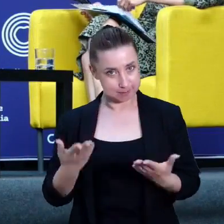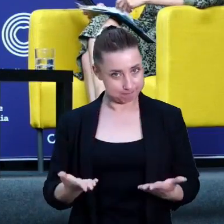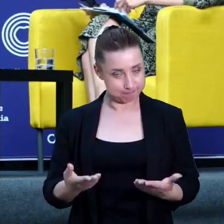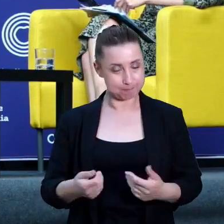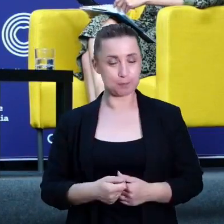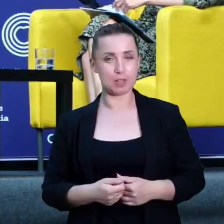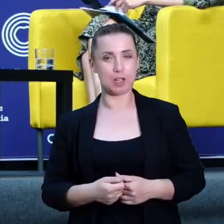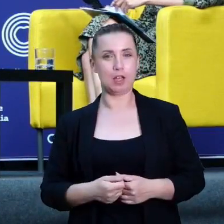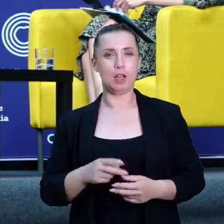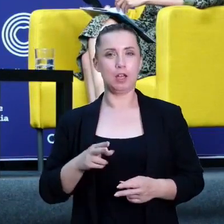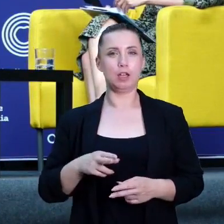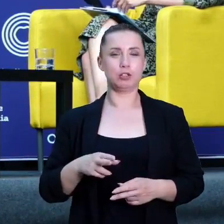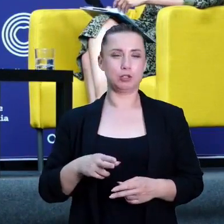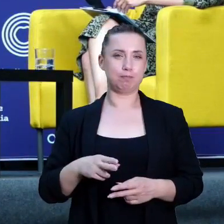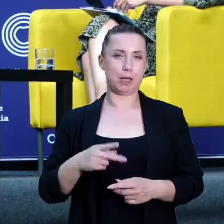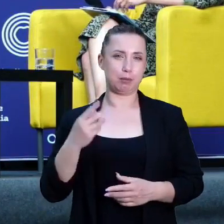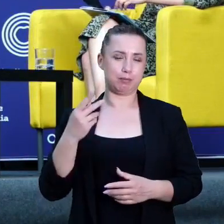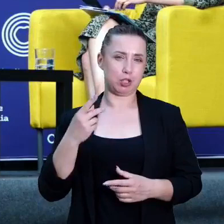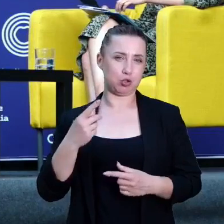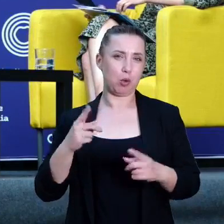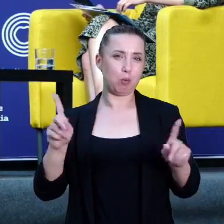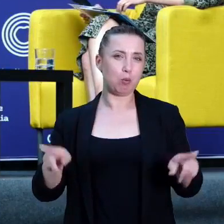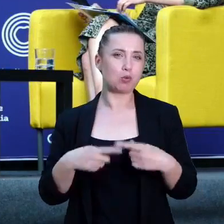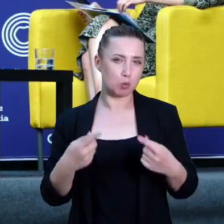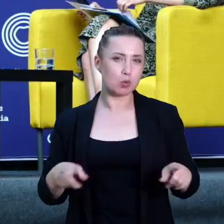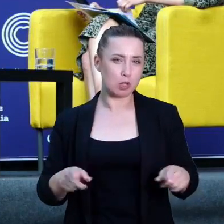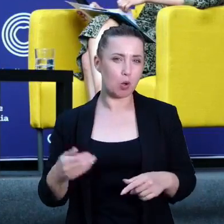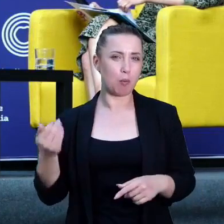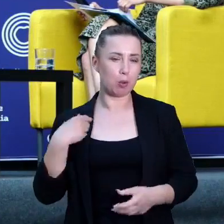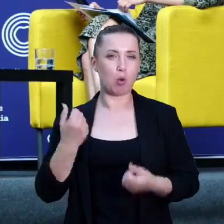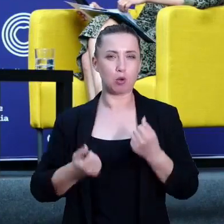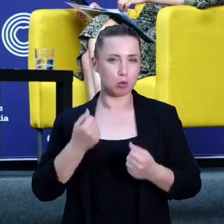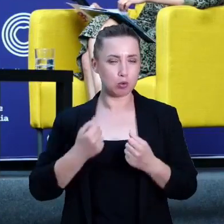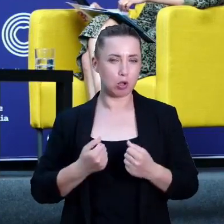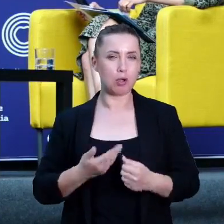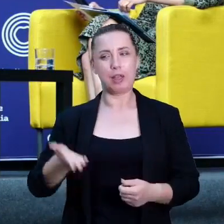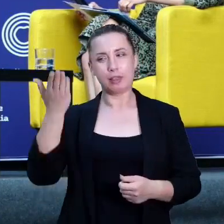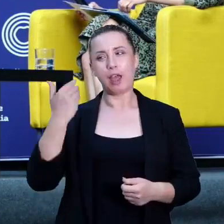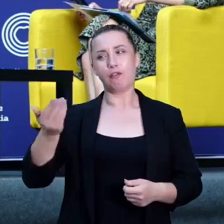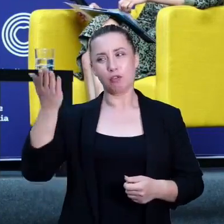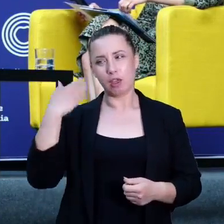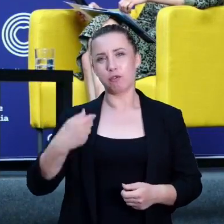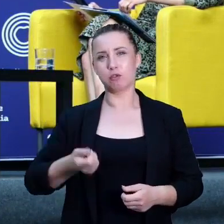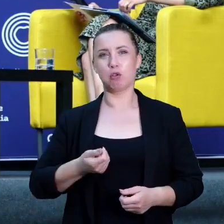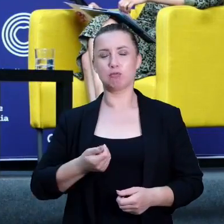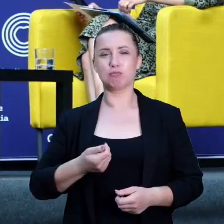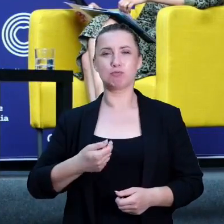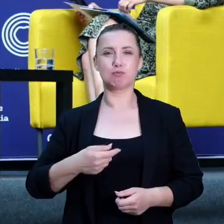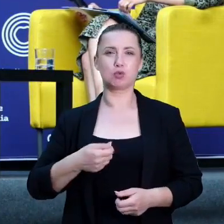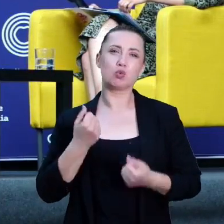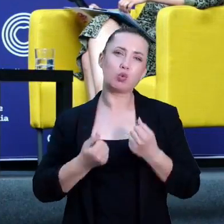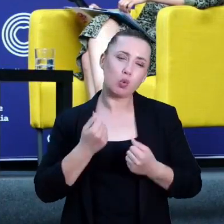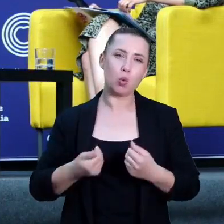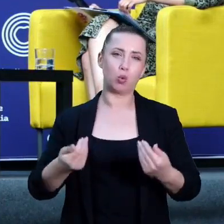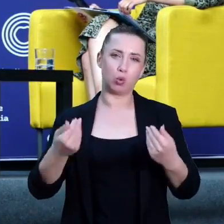ruszał i tak naprawdę nie było łatwo czterem kobietom grającym,